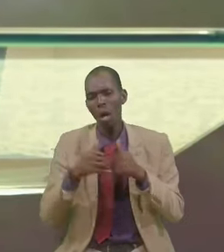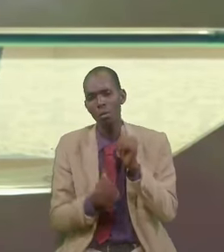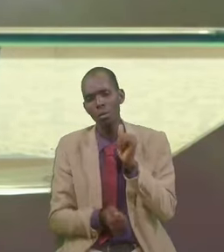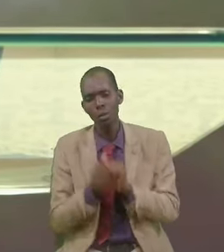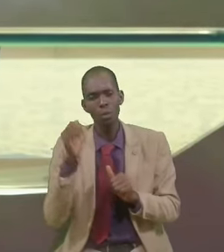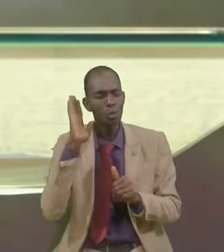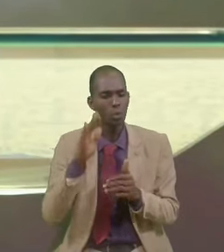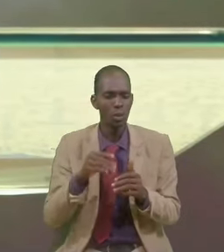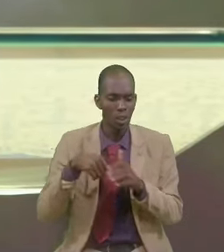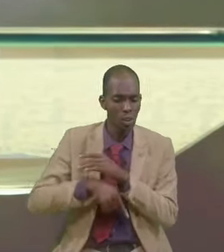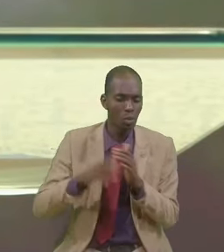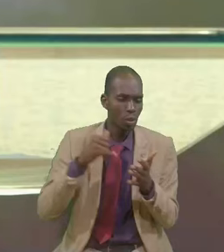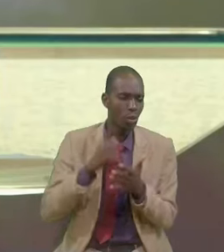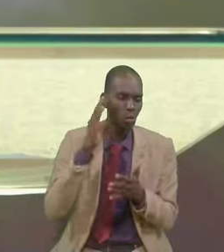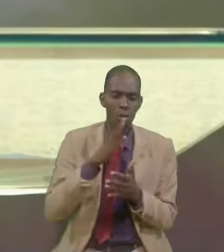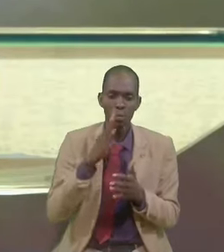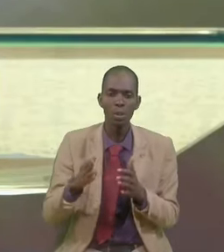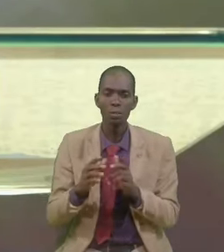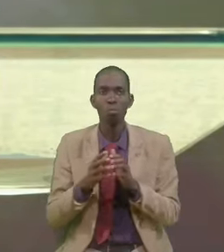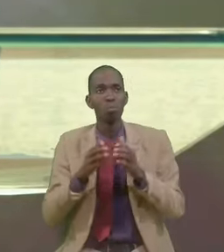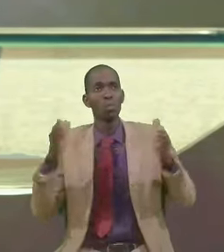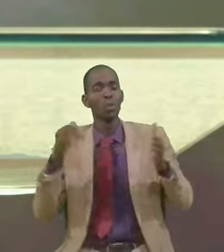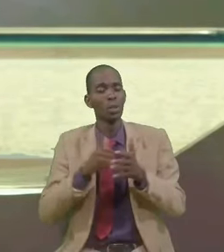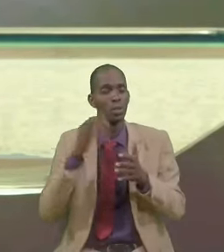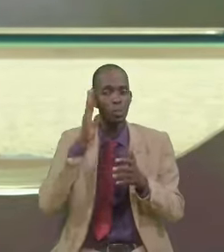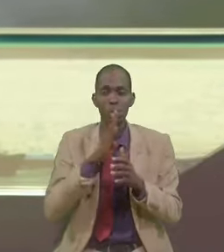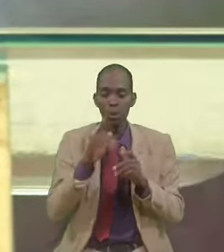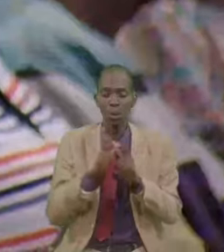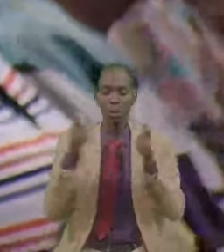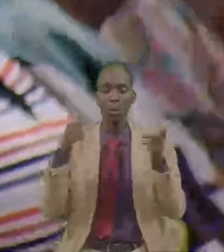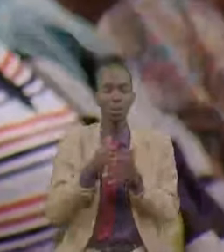profonde, plus élevée, plus large, plus grande.